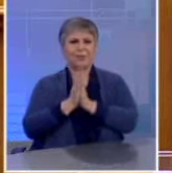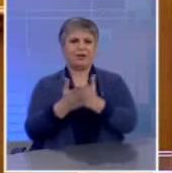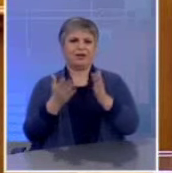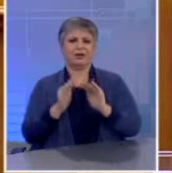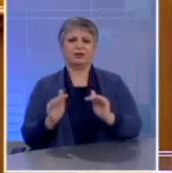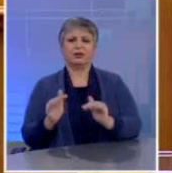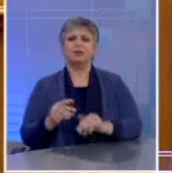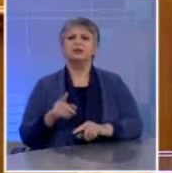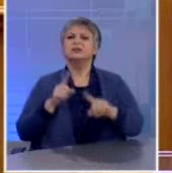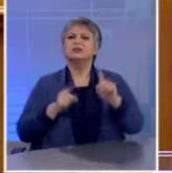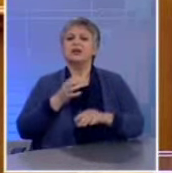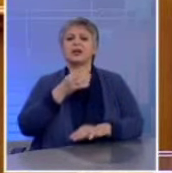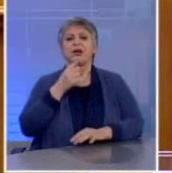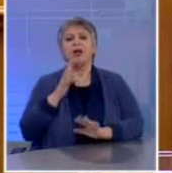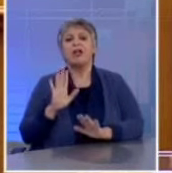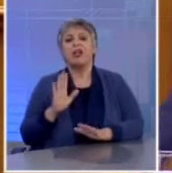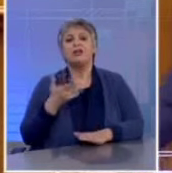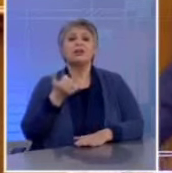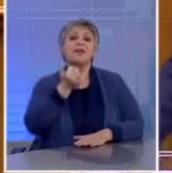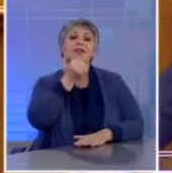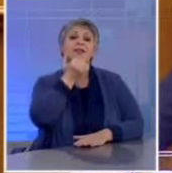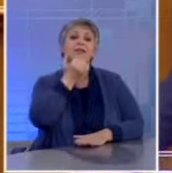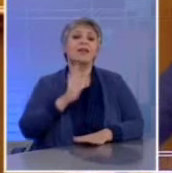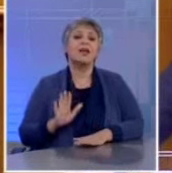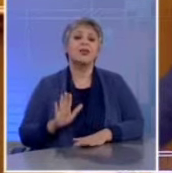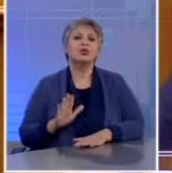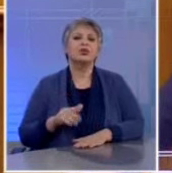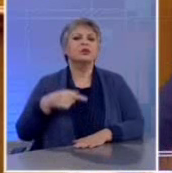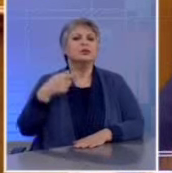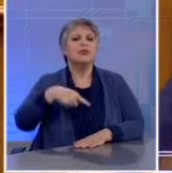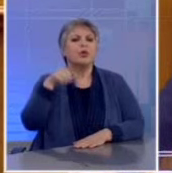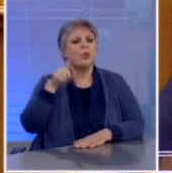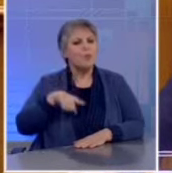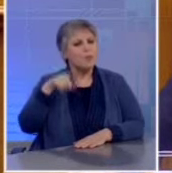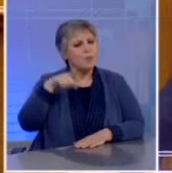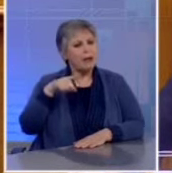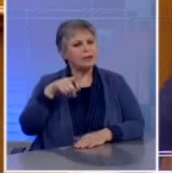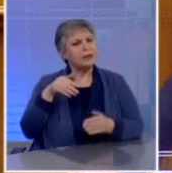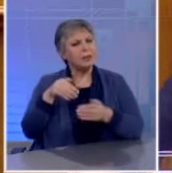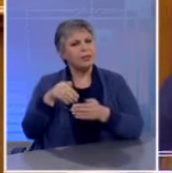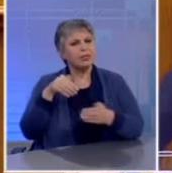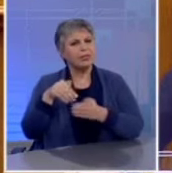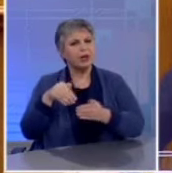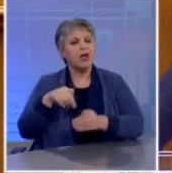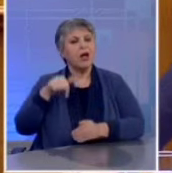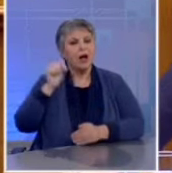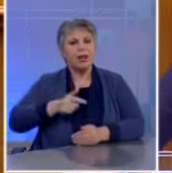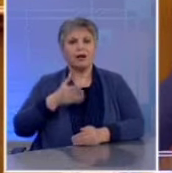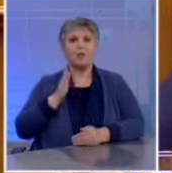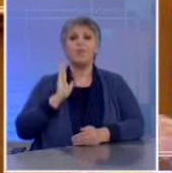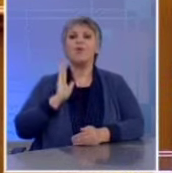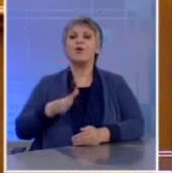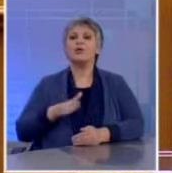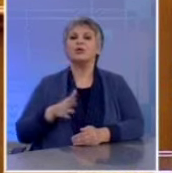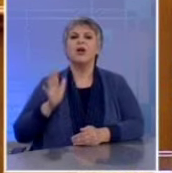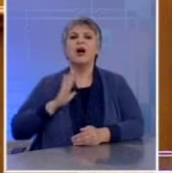κάποιους, αρκετό. Η ύπαρξη του νόμου, έστω και για μερικές μέρες, έδινε τη δυνατότητα στους